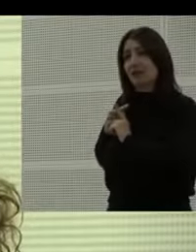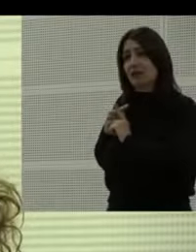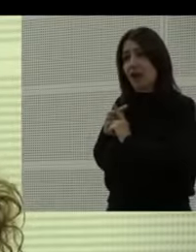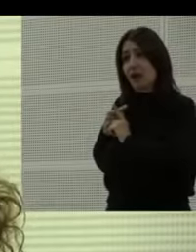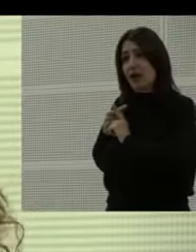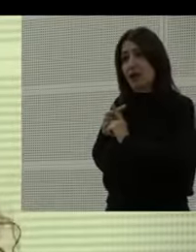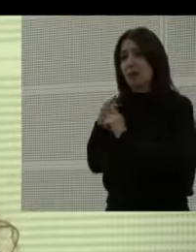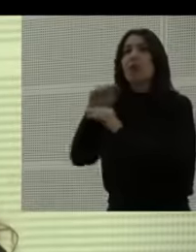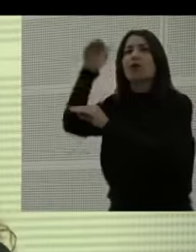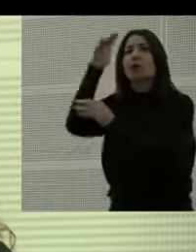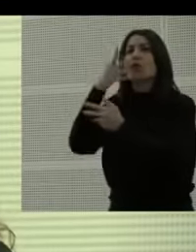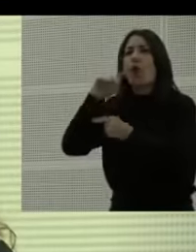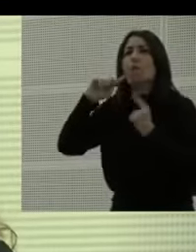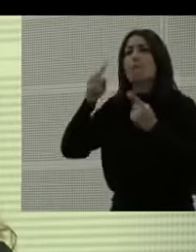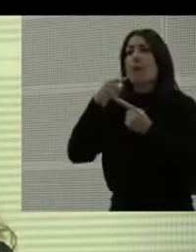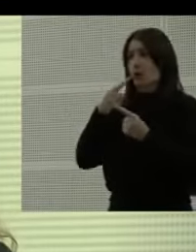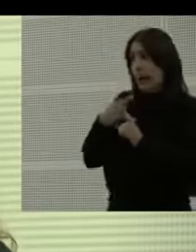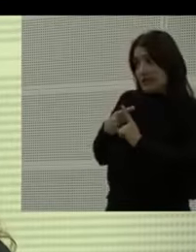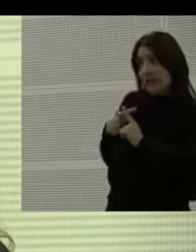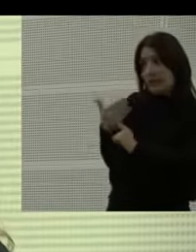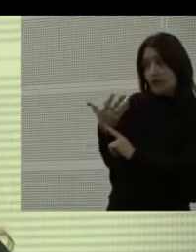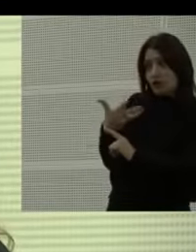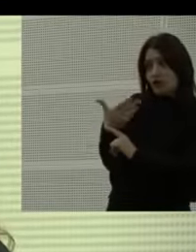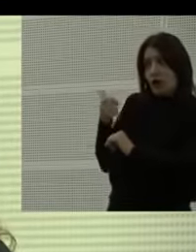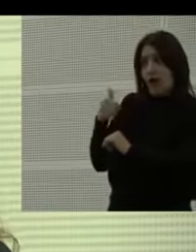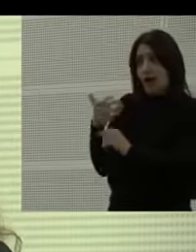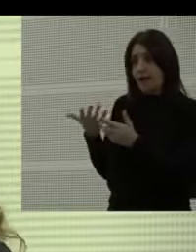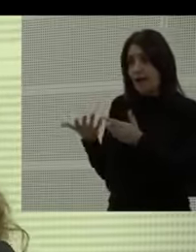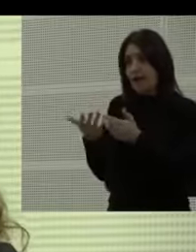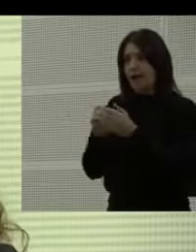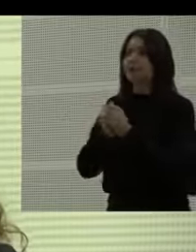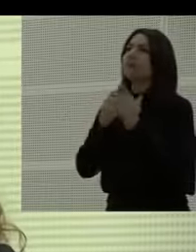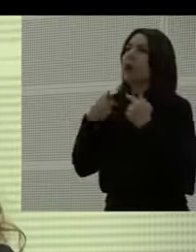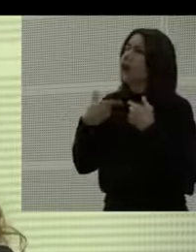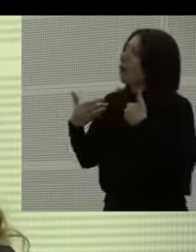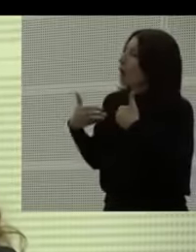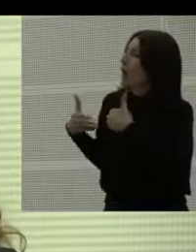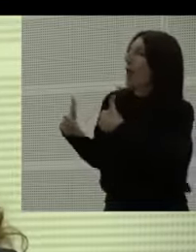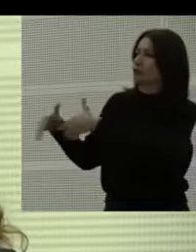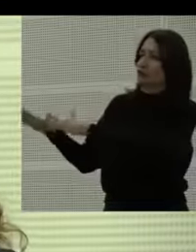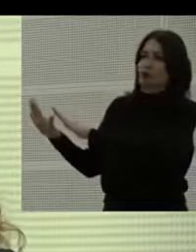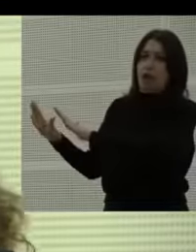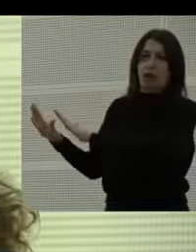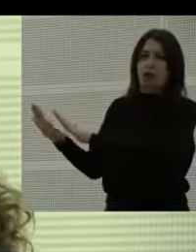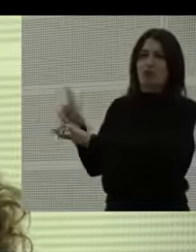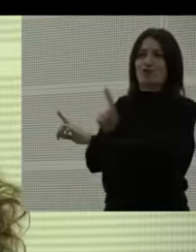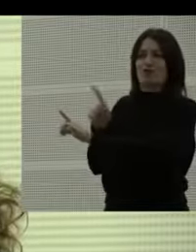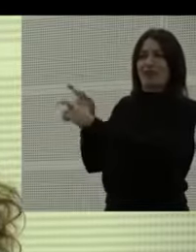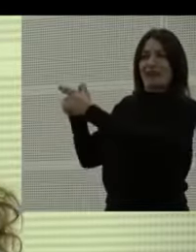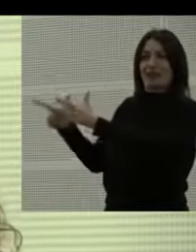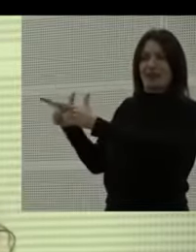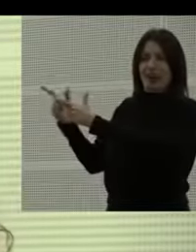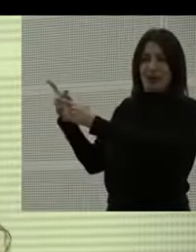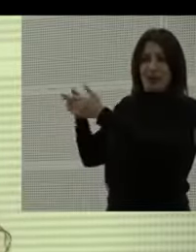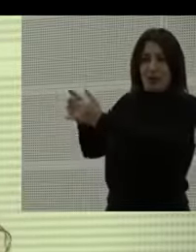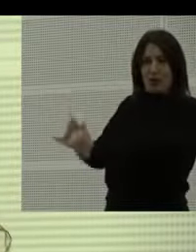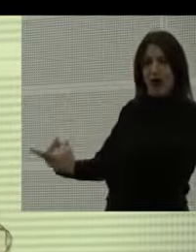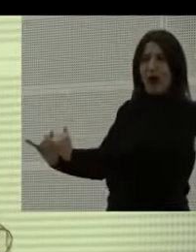destino. Allora, io ho lasciato appunto la mia città di origine